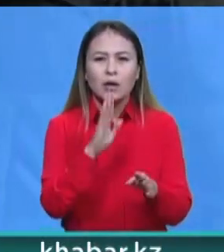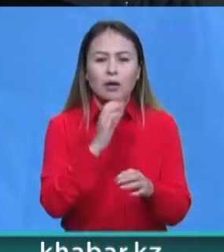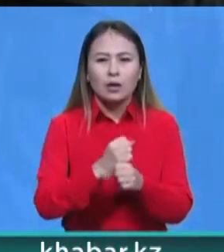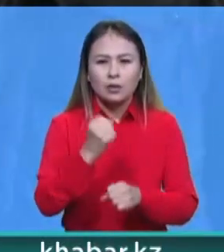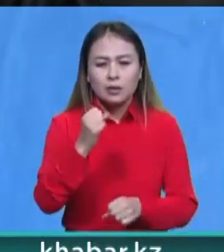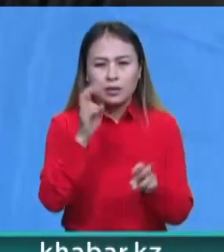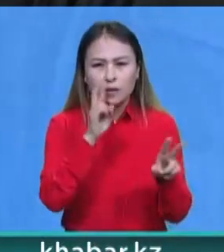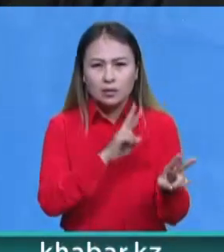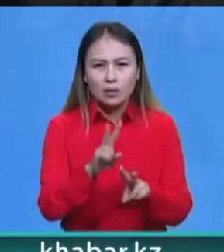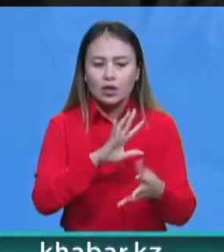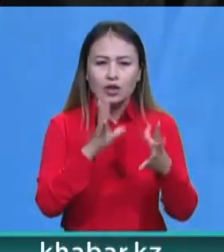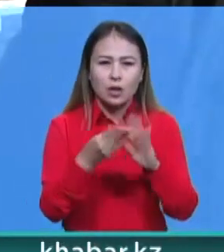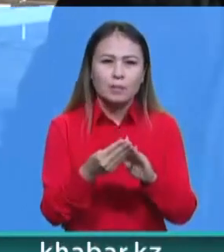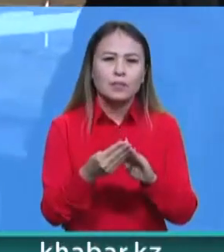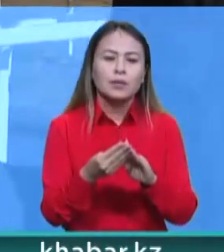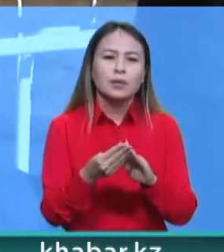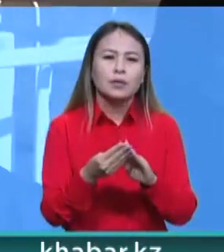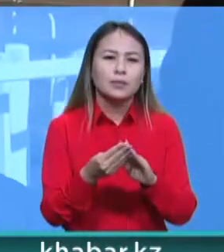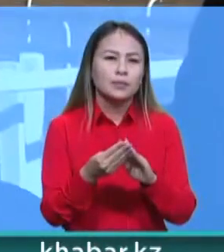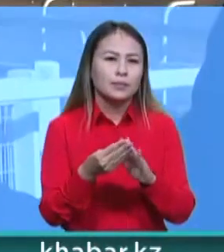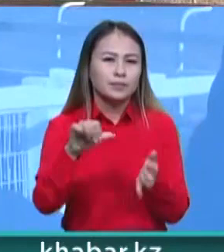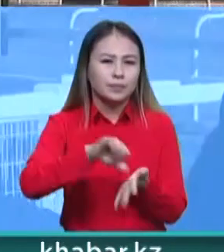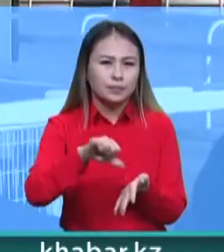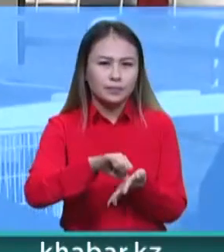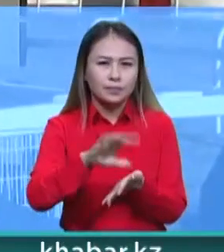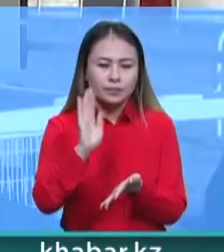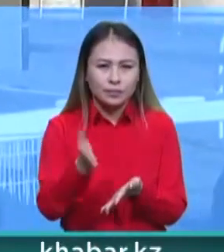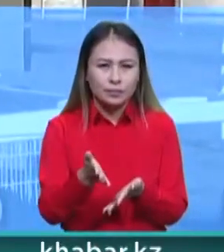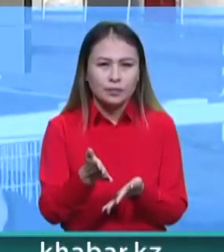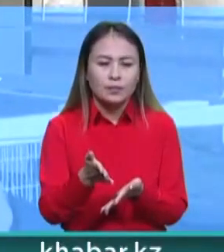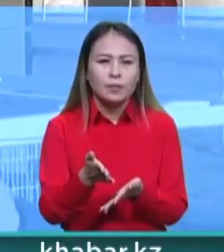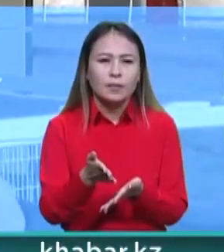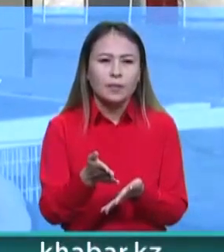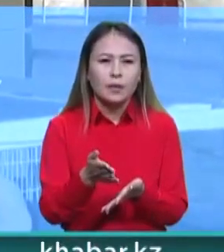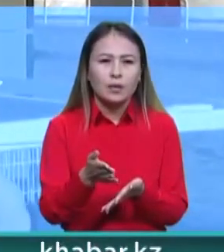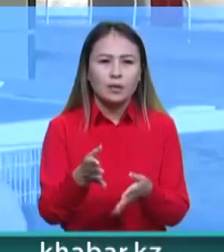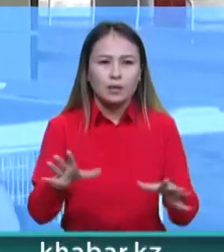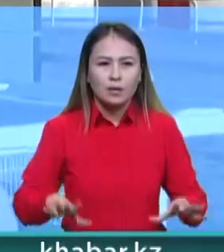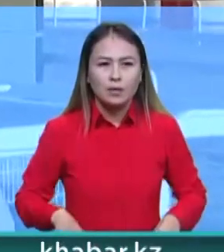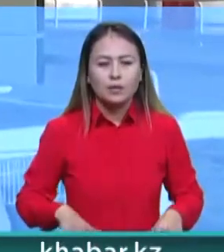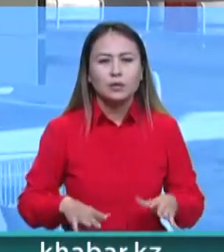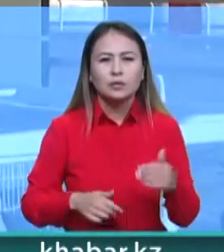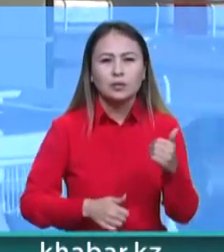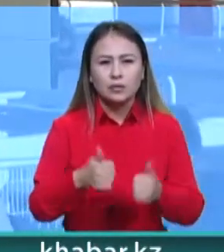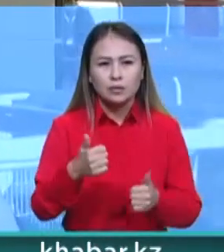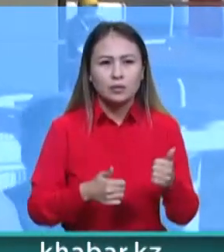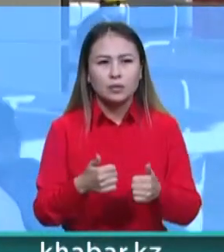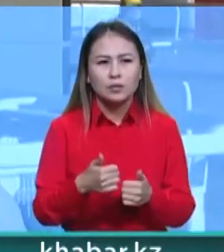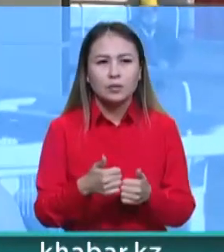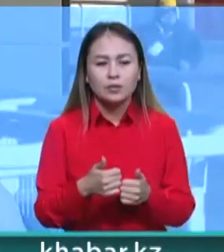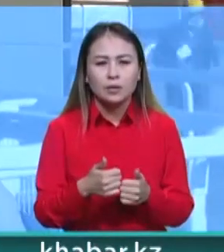сақталынған. Жалпы жүлде қоры 20 миллион теңгеден асып жығылады. Бұл жерде аламан бәйге бас жүлдесі 5 миллион теңге беріліп